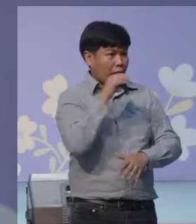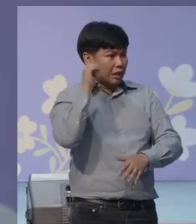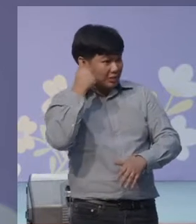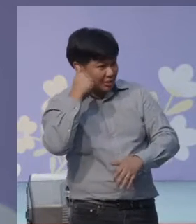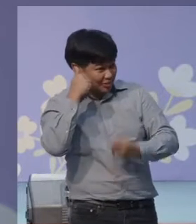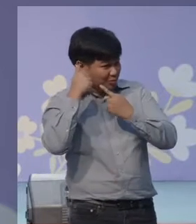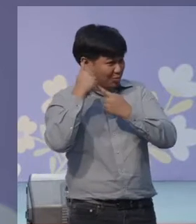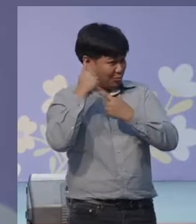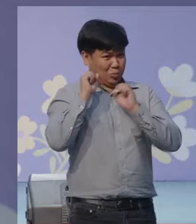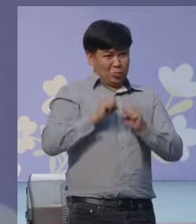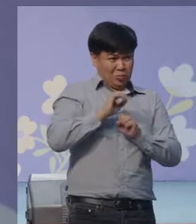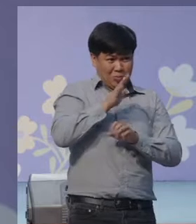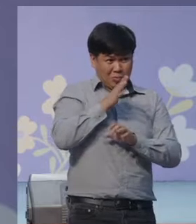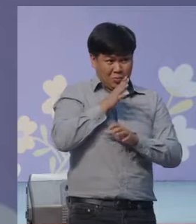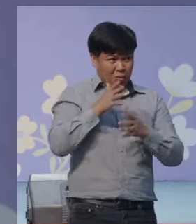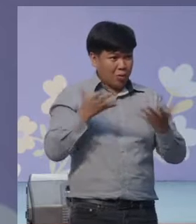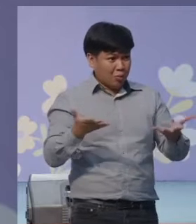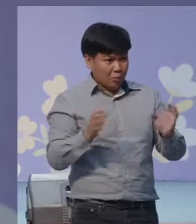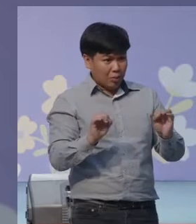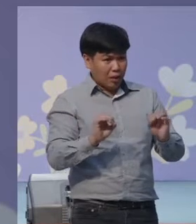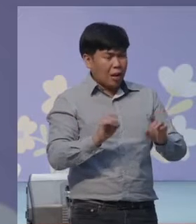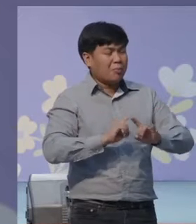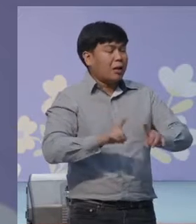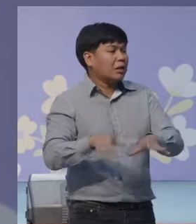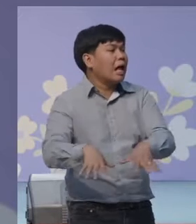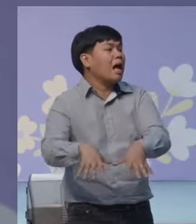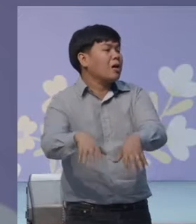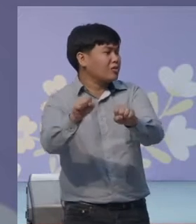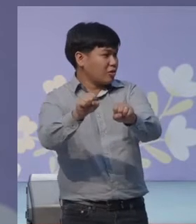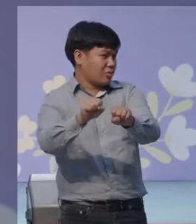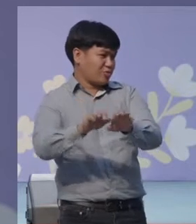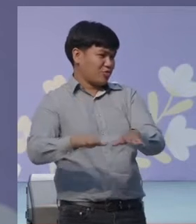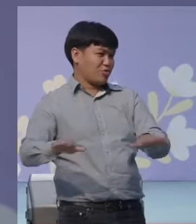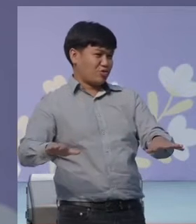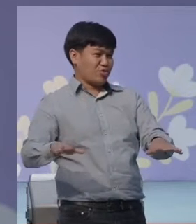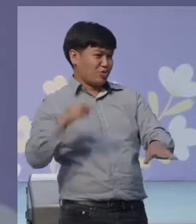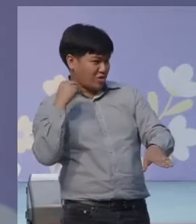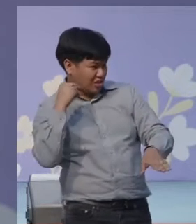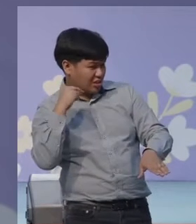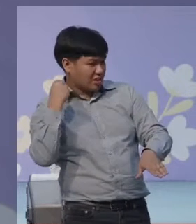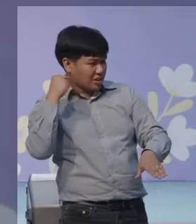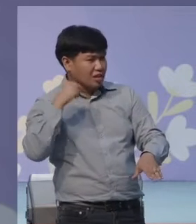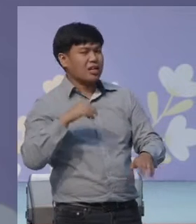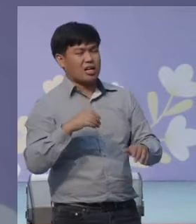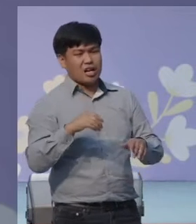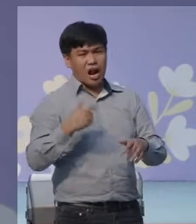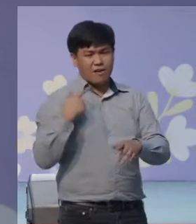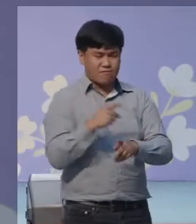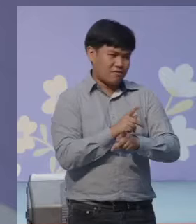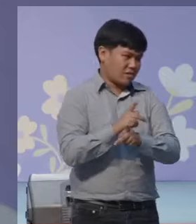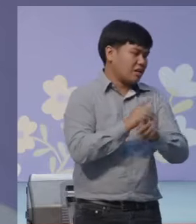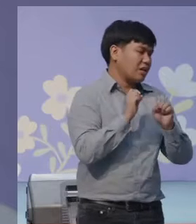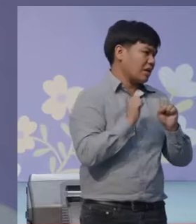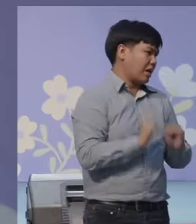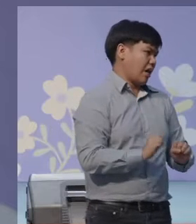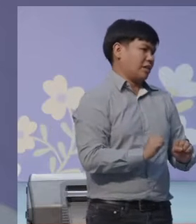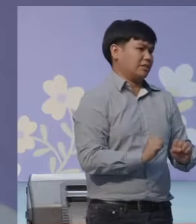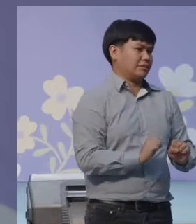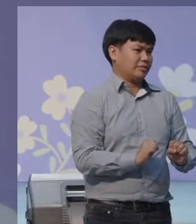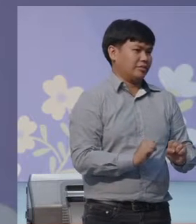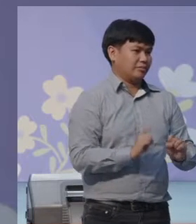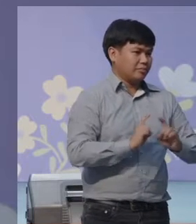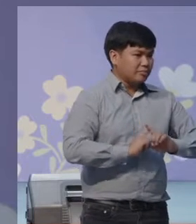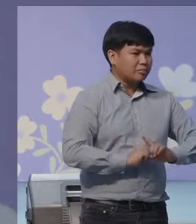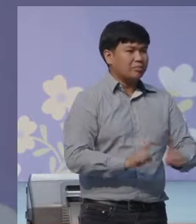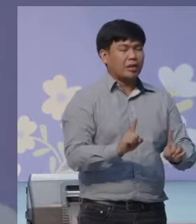auntie, wala kayong mga anak pero marami kayong minamahal na mga pamangkin at inaaruga na parang narinig